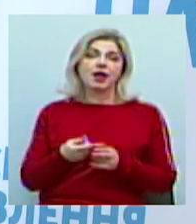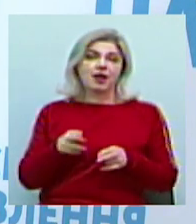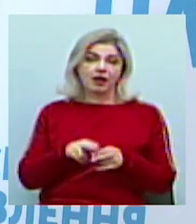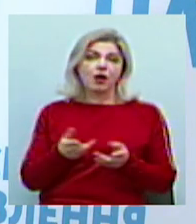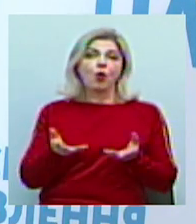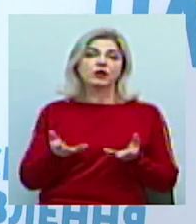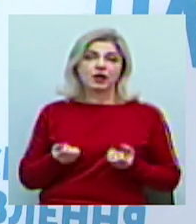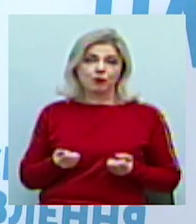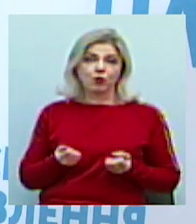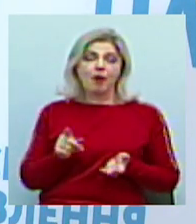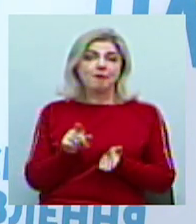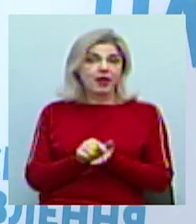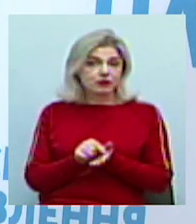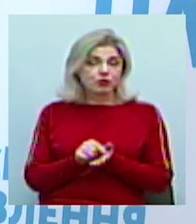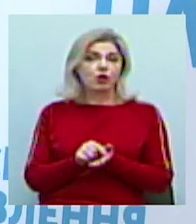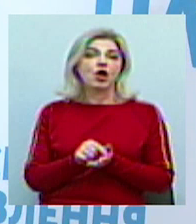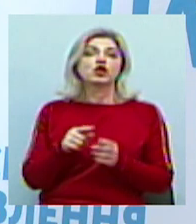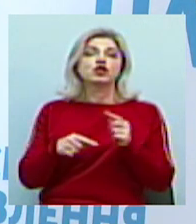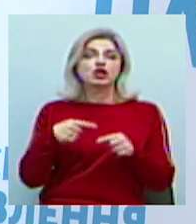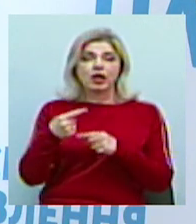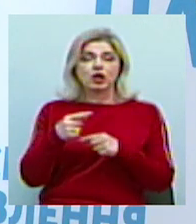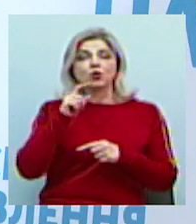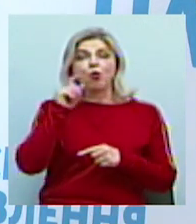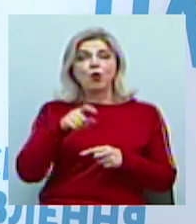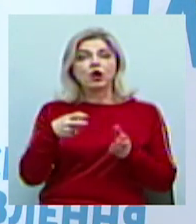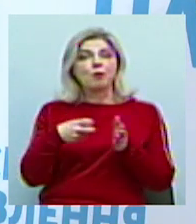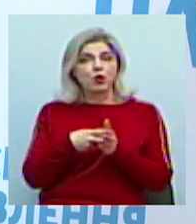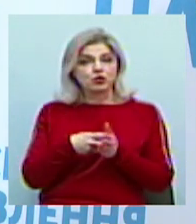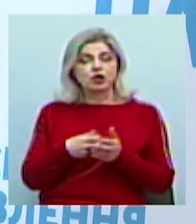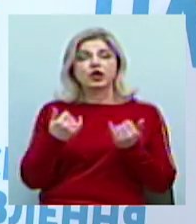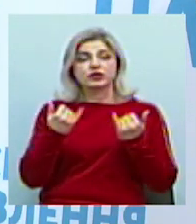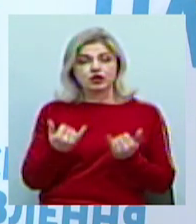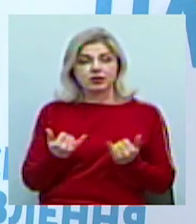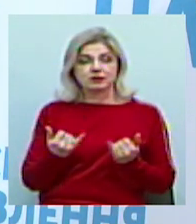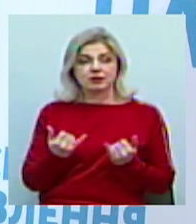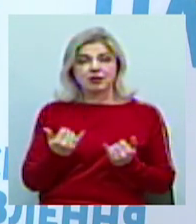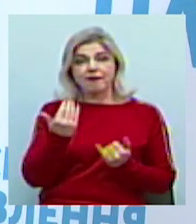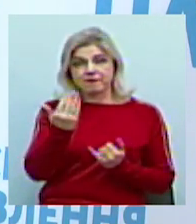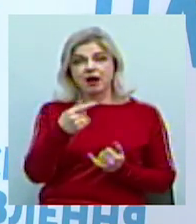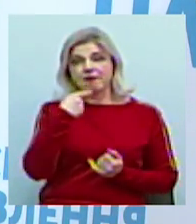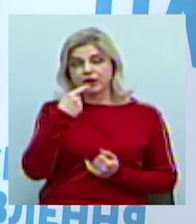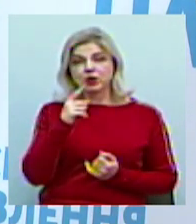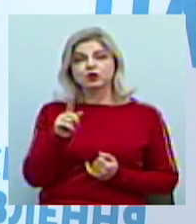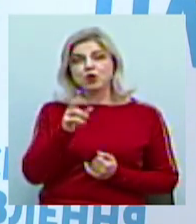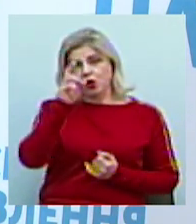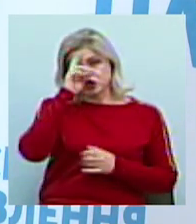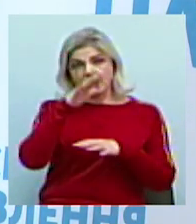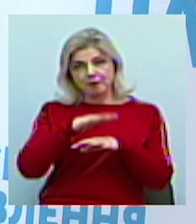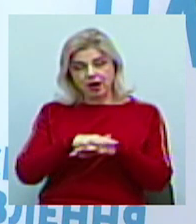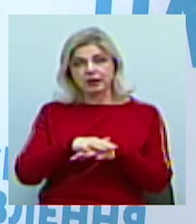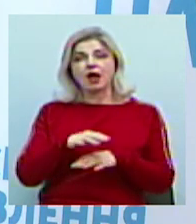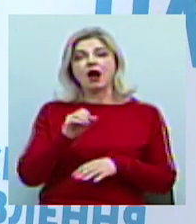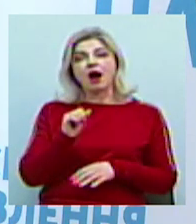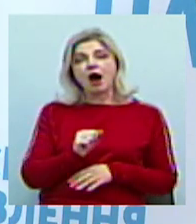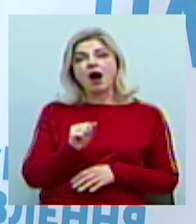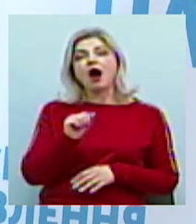отримують пенсію через відділення Укрпошти? Зараз ви зазначили про Ощадбанки, ви, Оксана Русланівна,